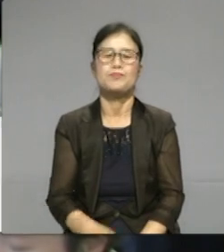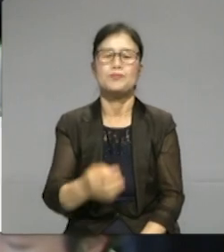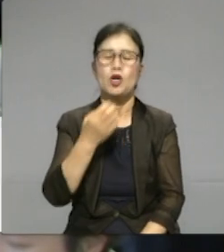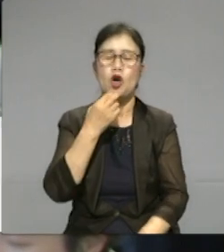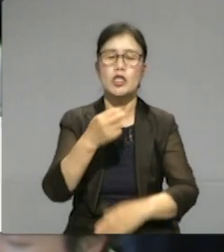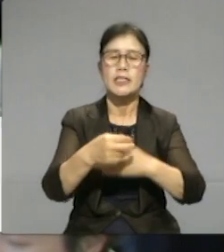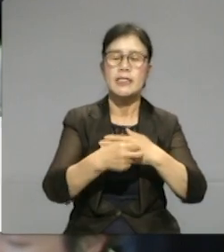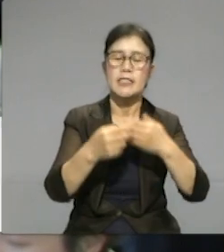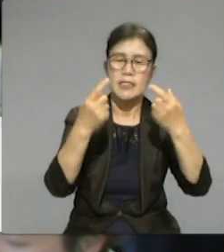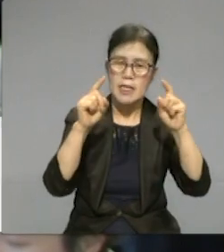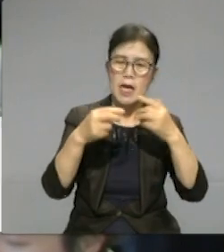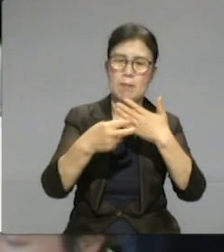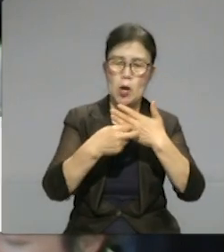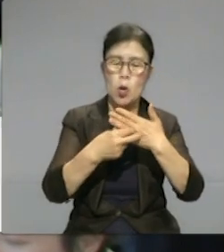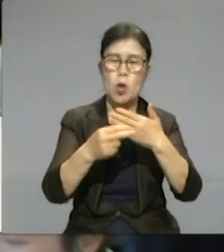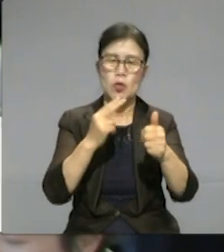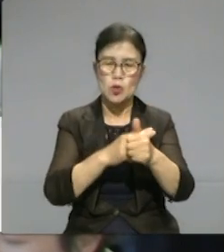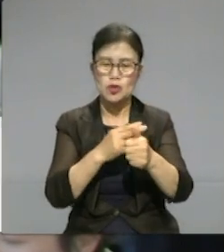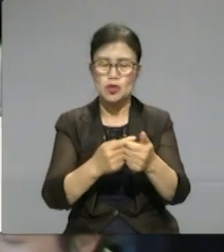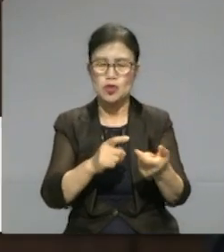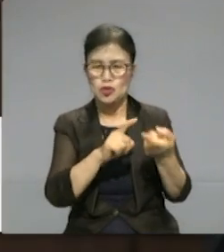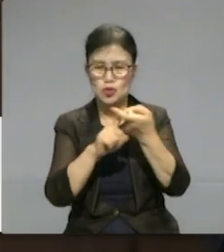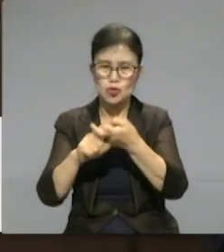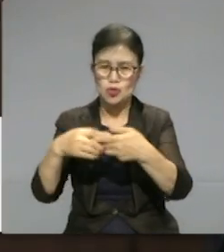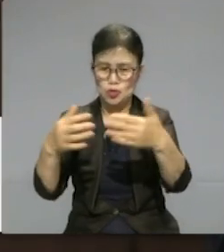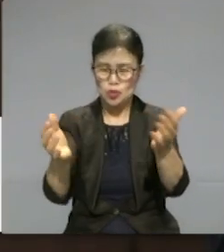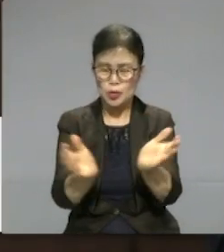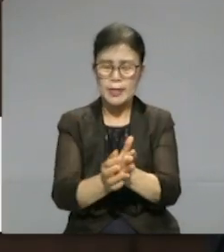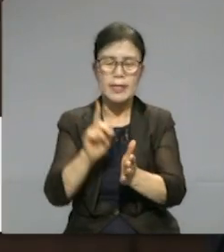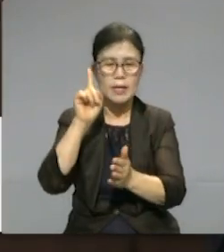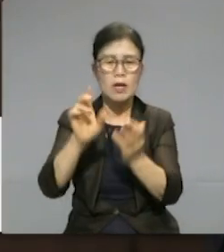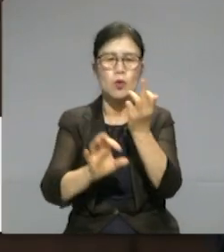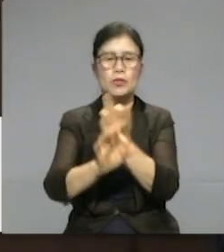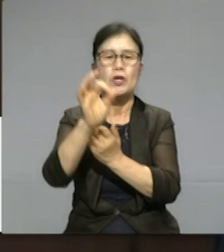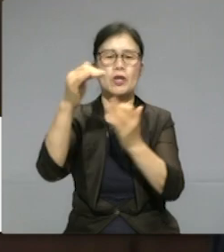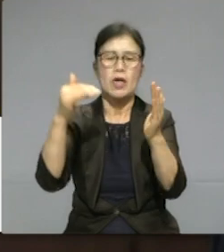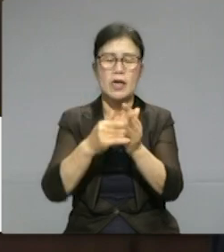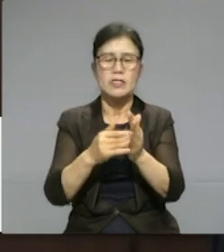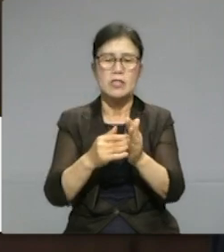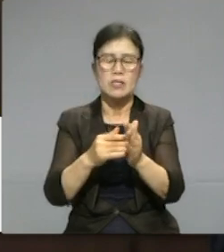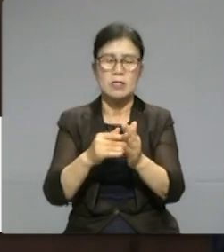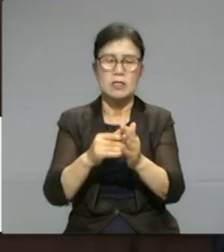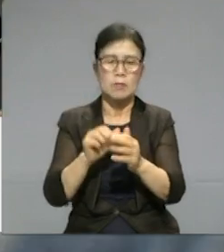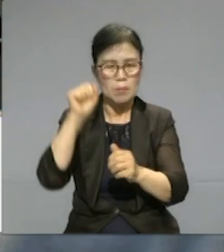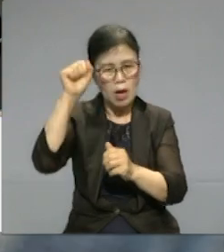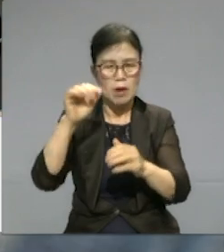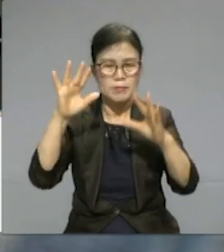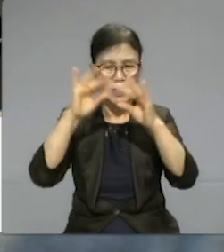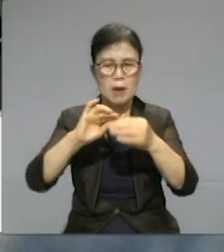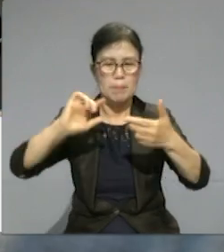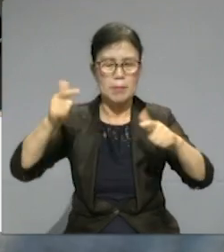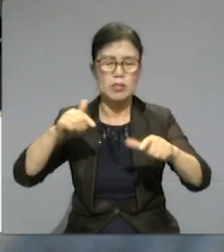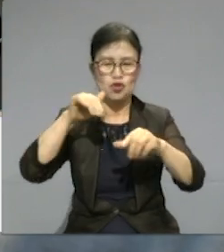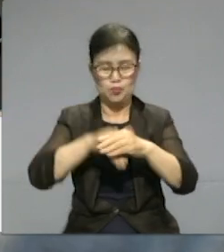서울의대 서울대병원 교수 비상대책위원회는 내일 오전까지 총파업 찬반 투표를